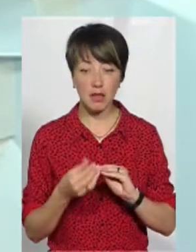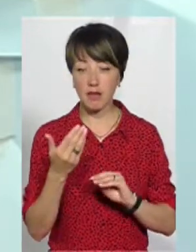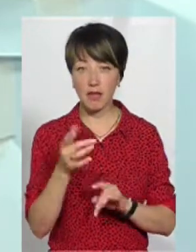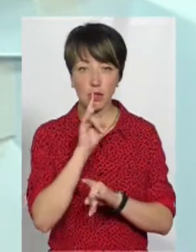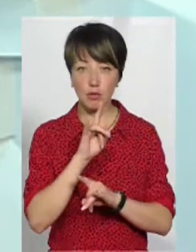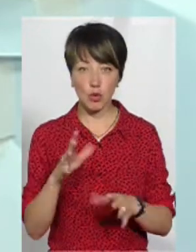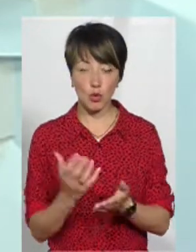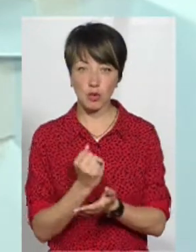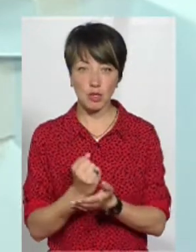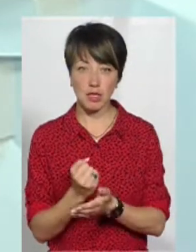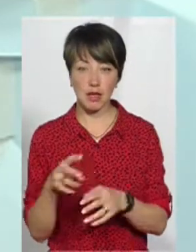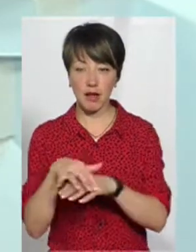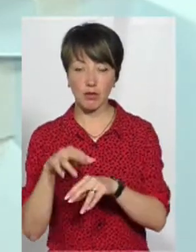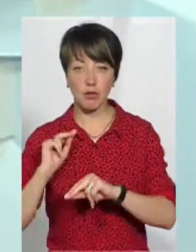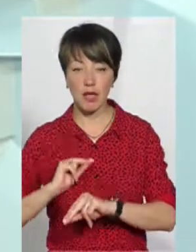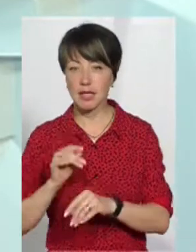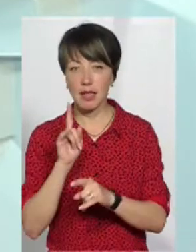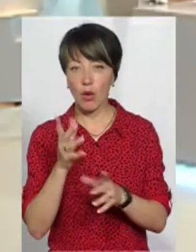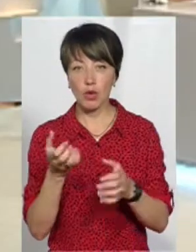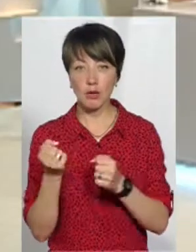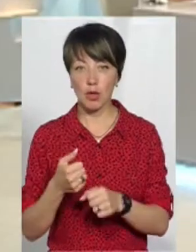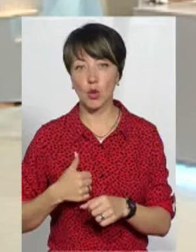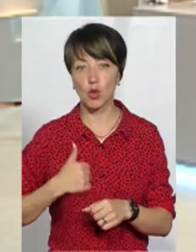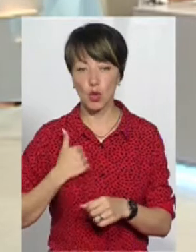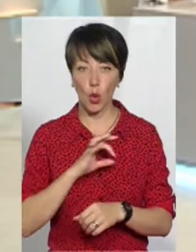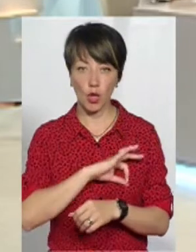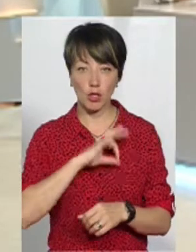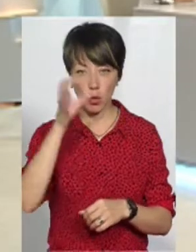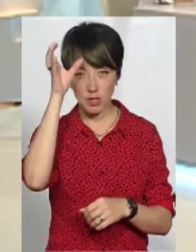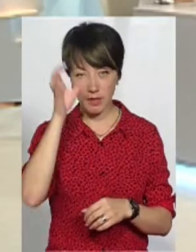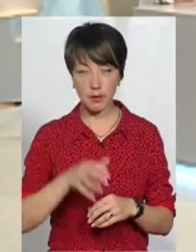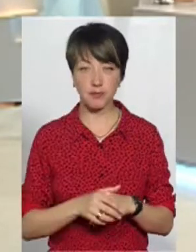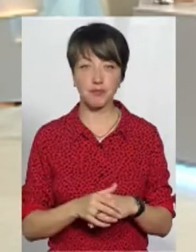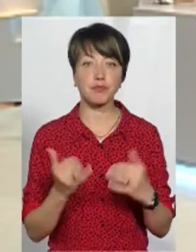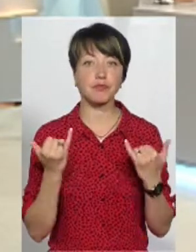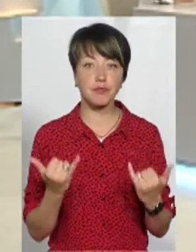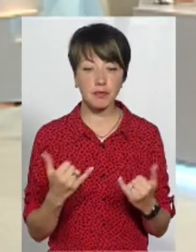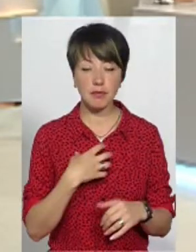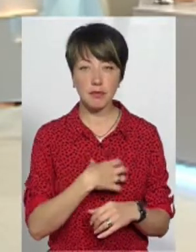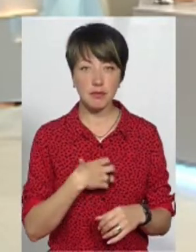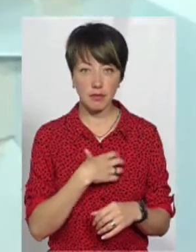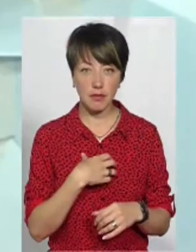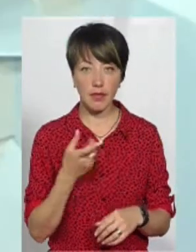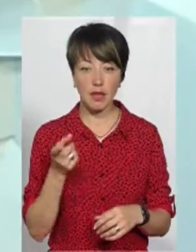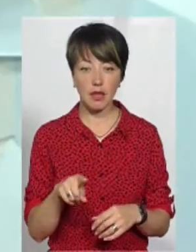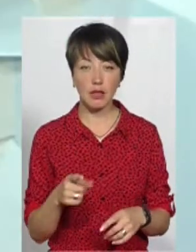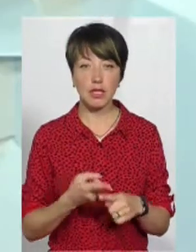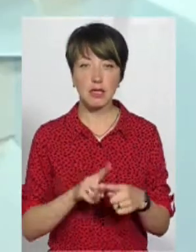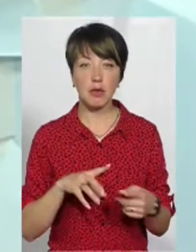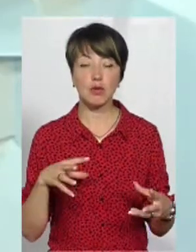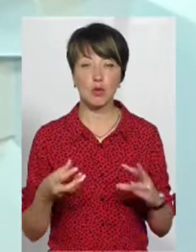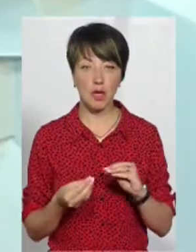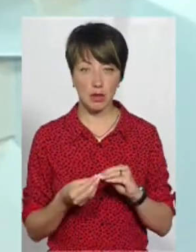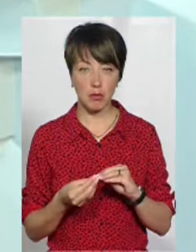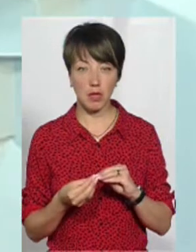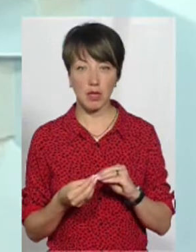ви не будете успішні на ринку праці, ви не отримаєте достойної юридичної освіти. Зараз важливо те, що за цими